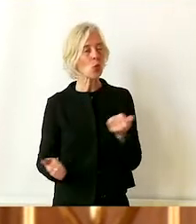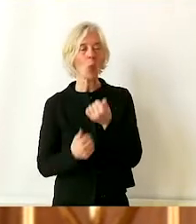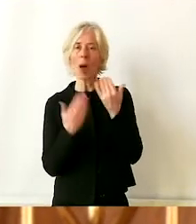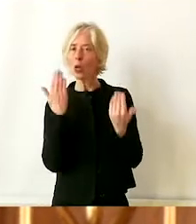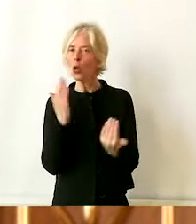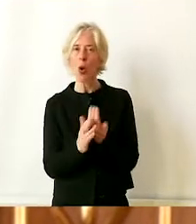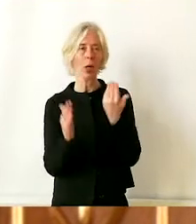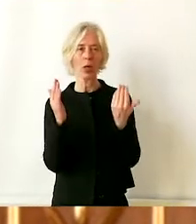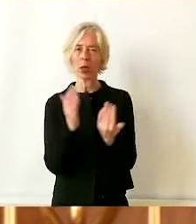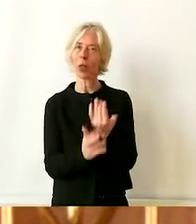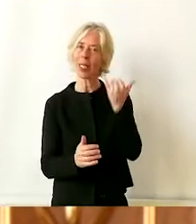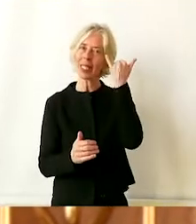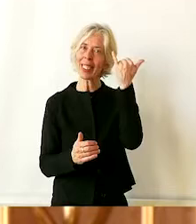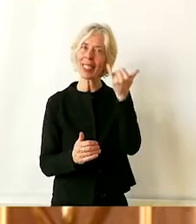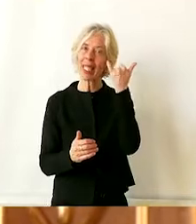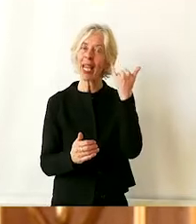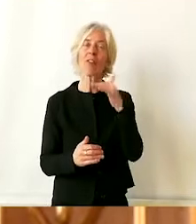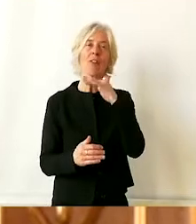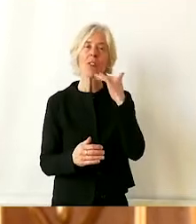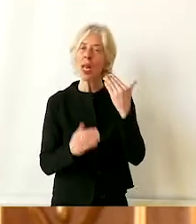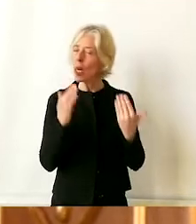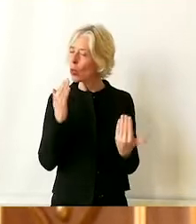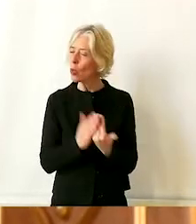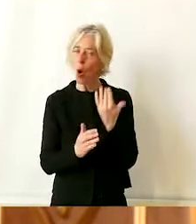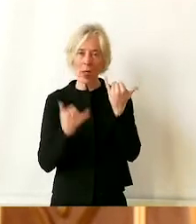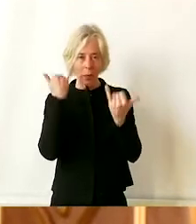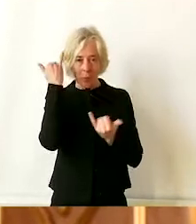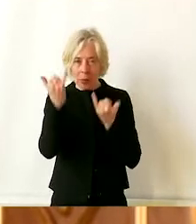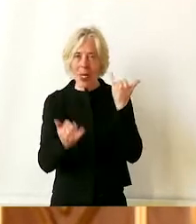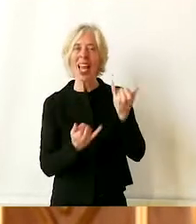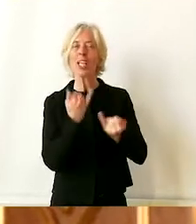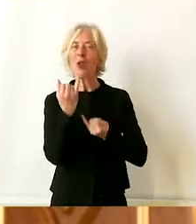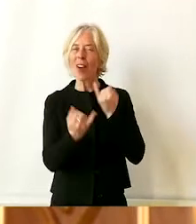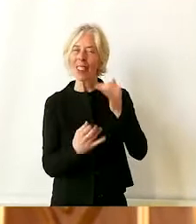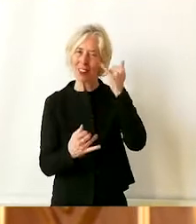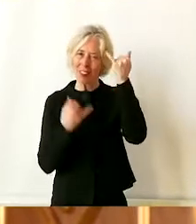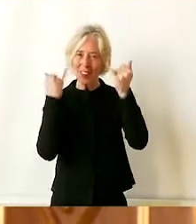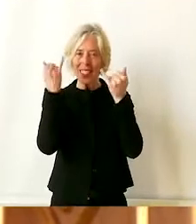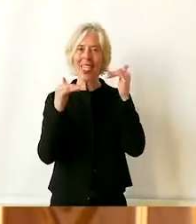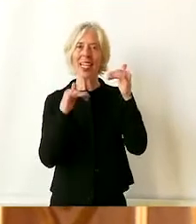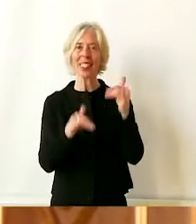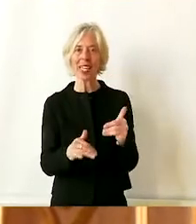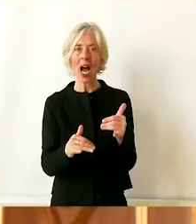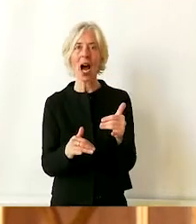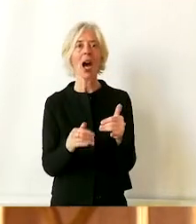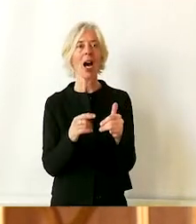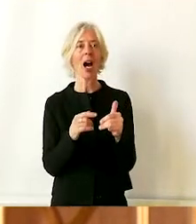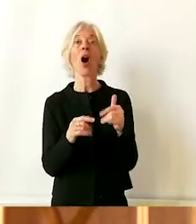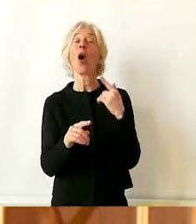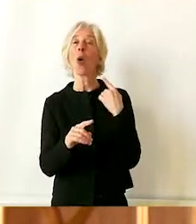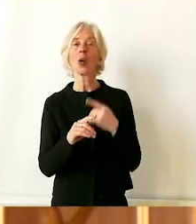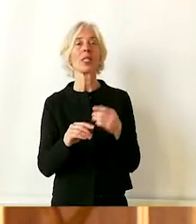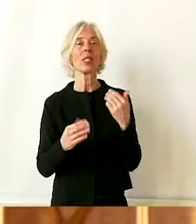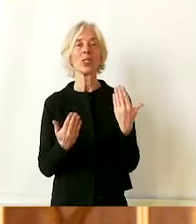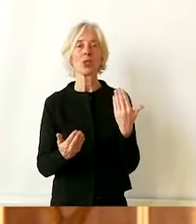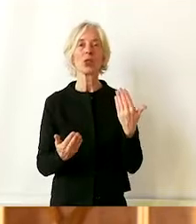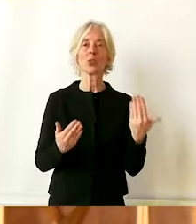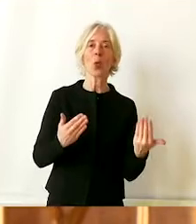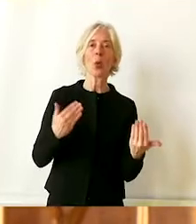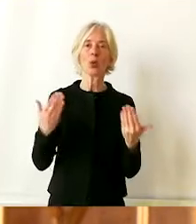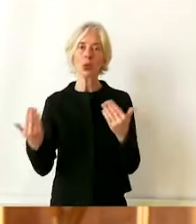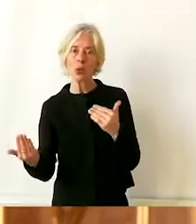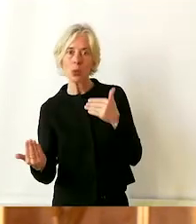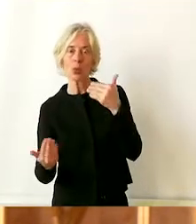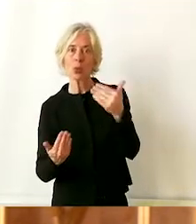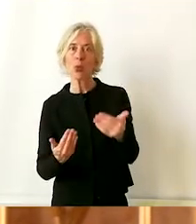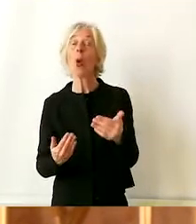so ein bisschen bei den Gesprächen haben wir auch ein bisschen im Kopf umgeparkt, weil auf das eine oder andere wäre ich